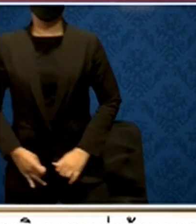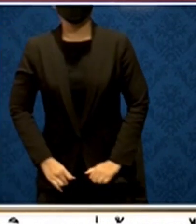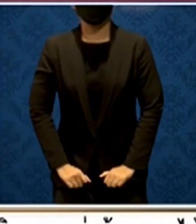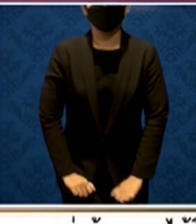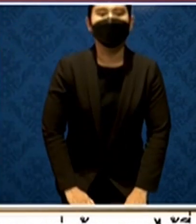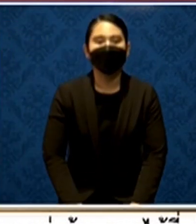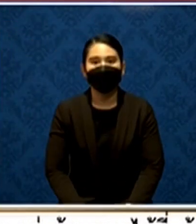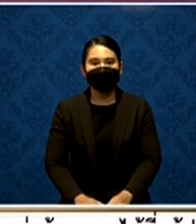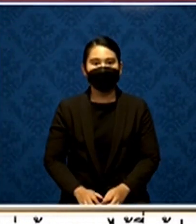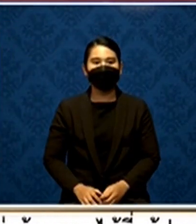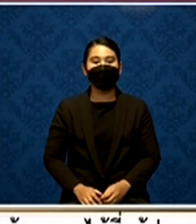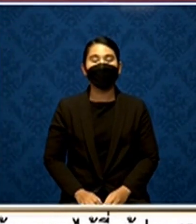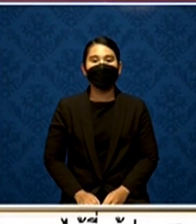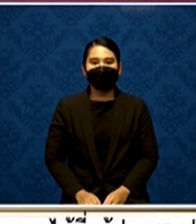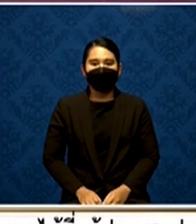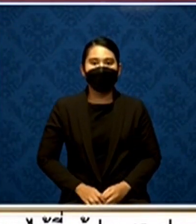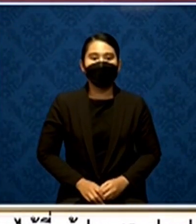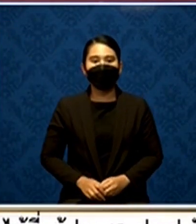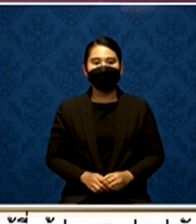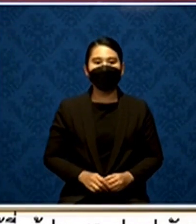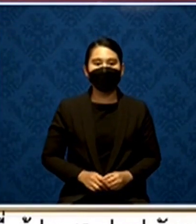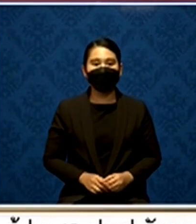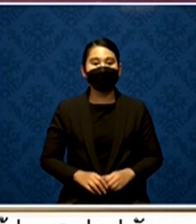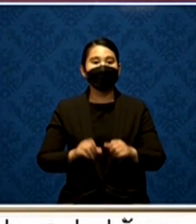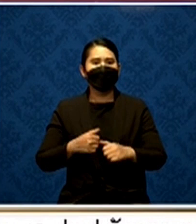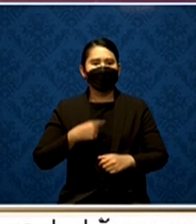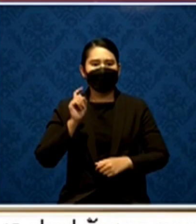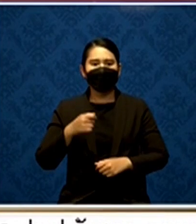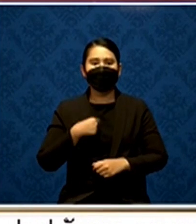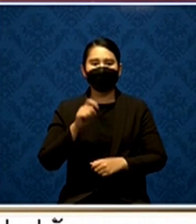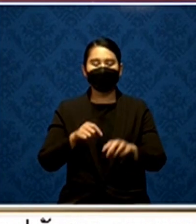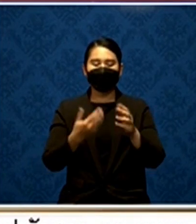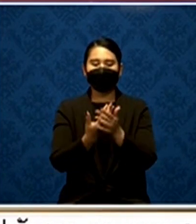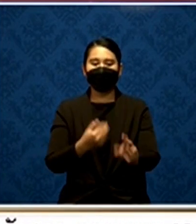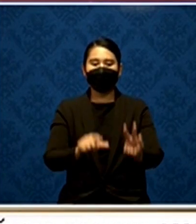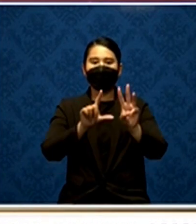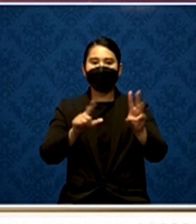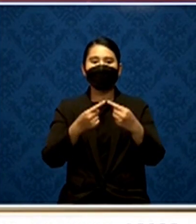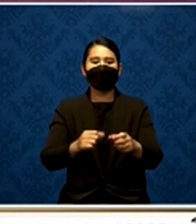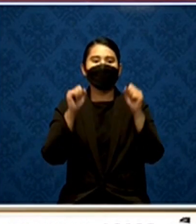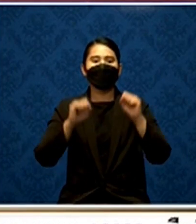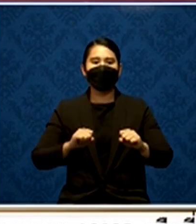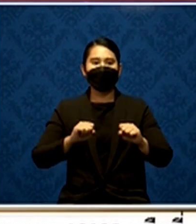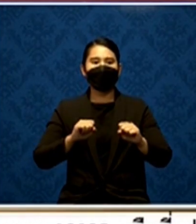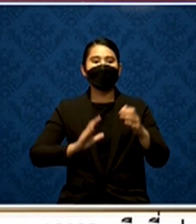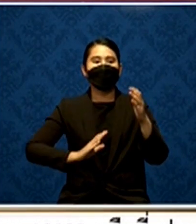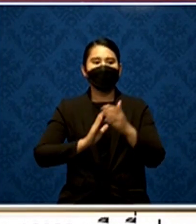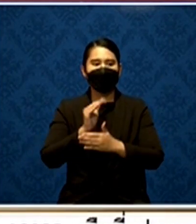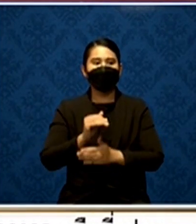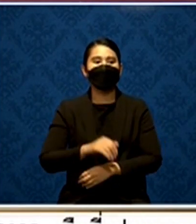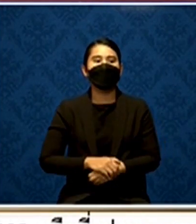ได้รับเงิน607ล้านบาทแต่มติครม.อนุมัติ253ล้านบาทหาย